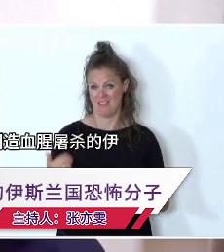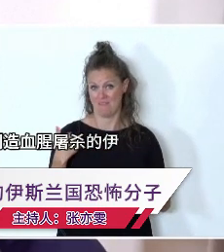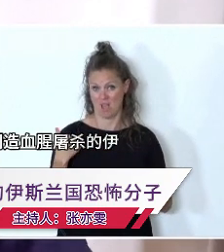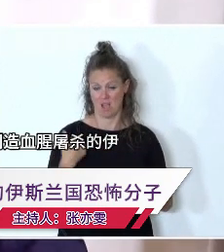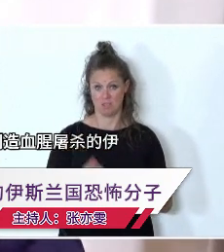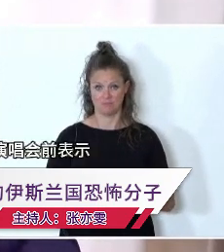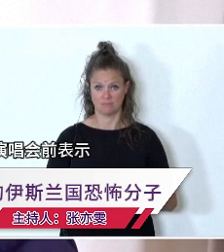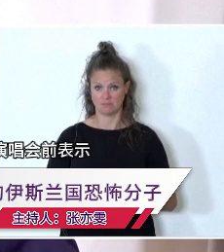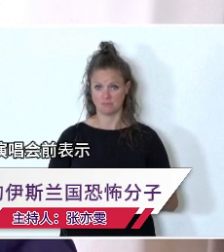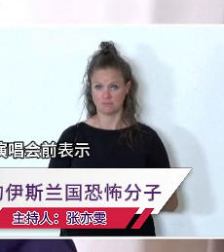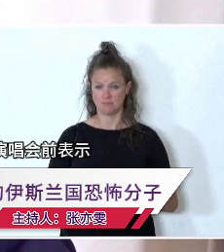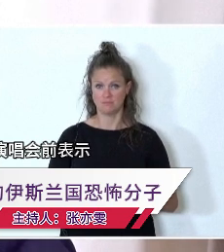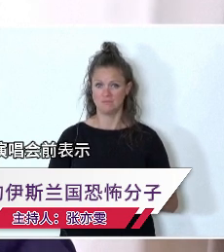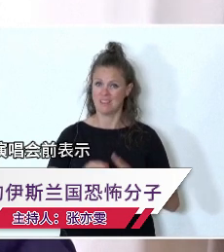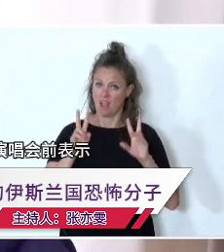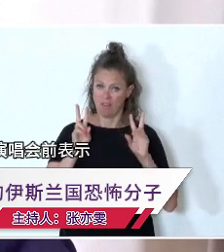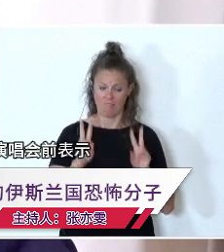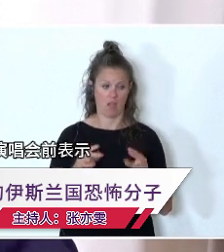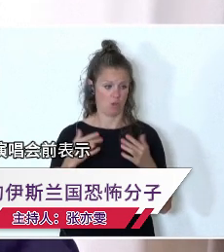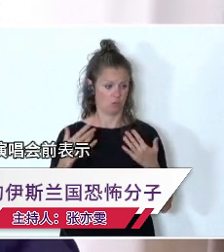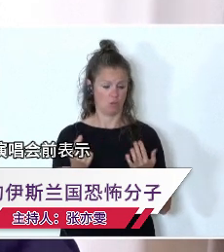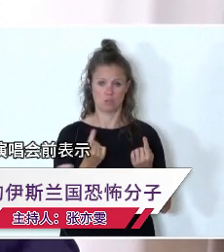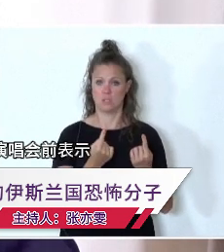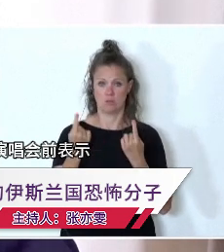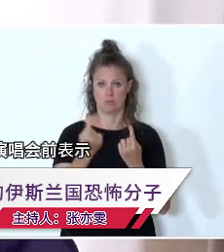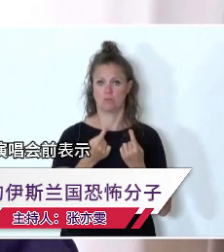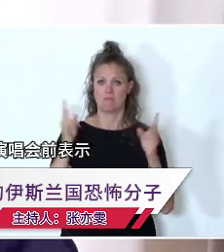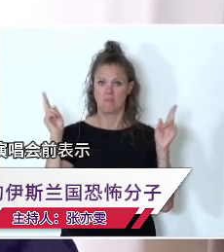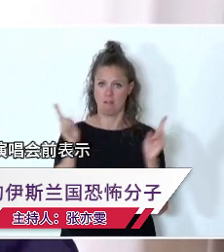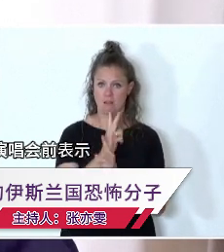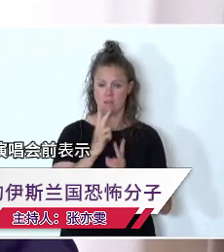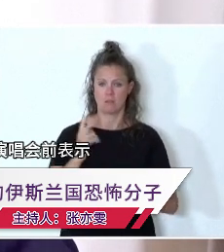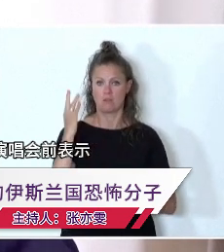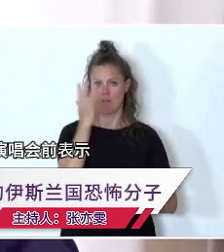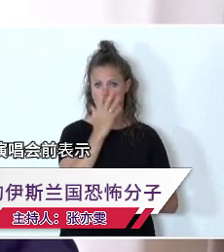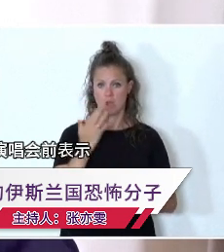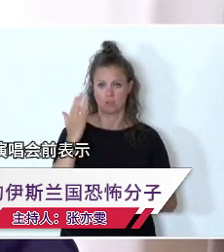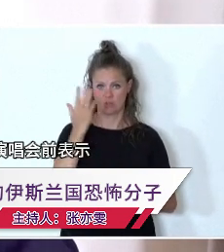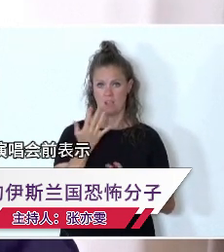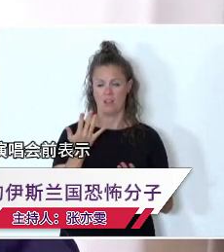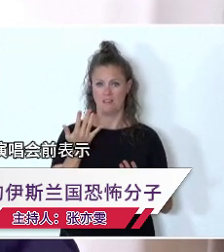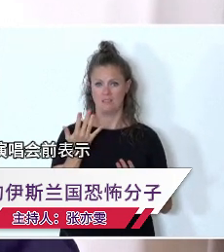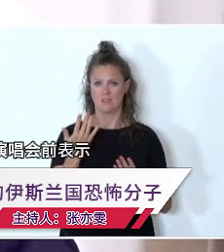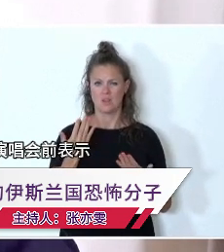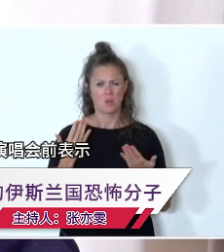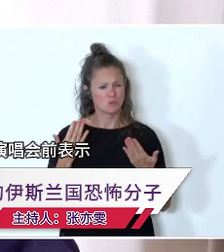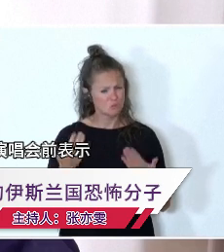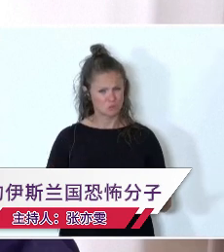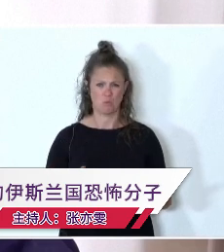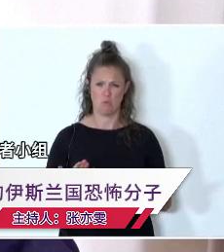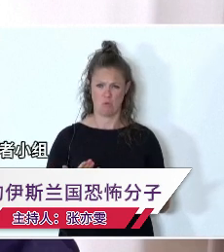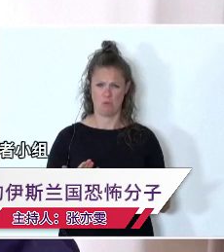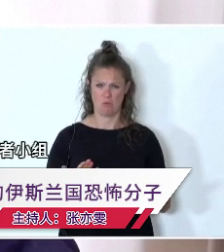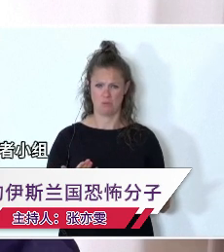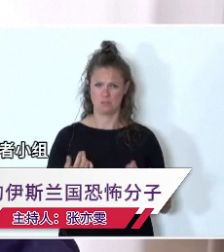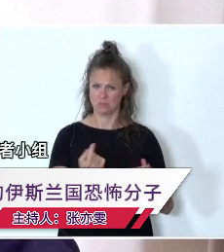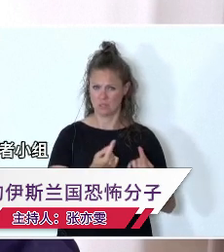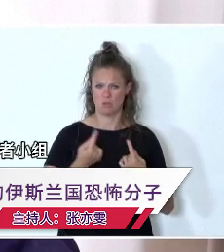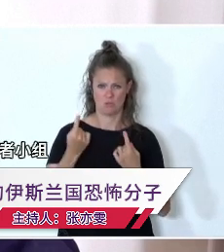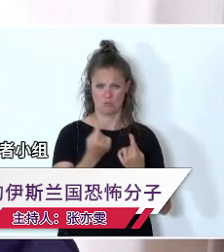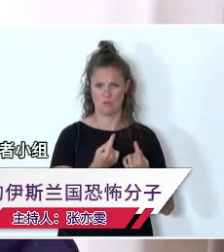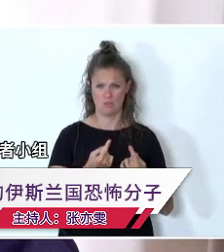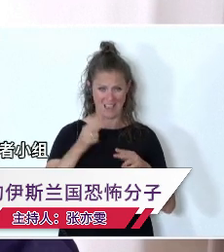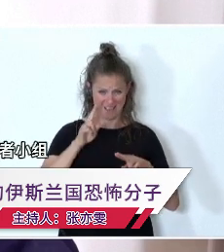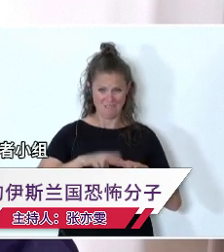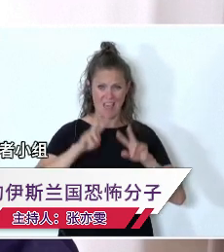兰国分子。奥地利总理卡尔内哈默在泰勒斯威夫特演唱会前表示，我们倒毁